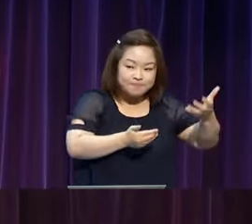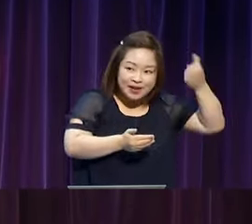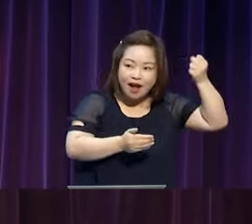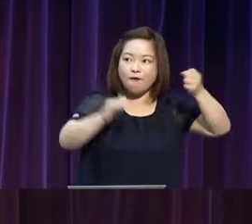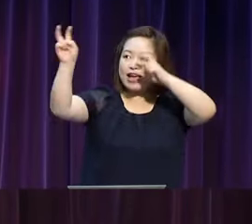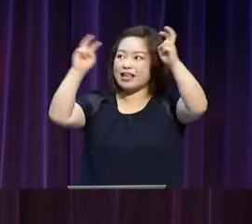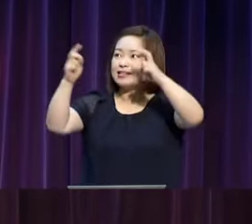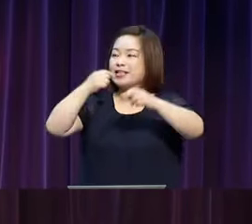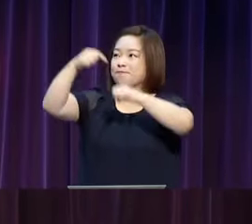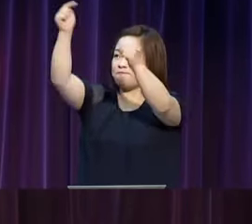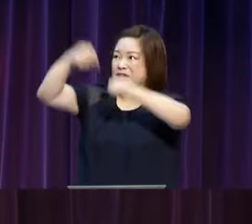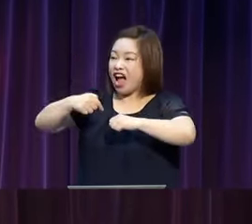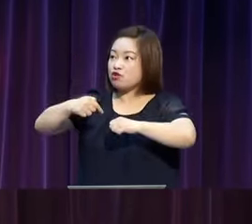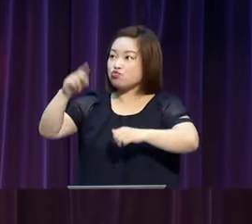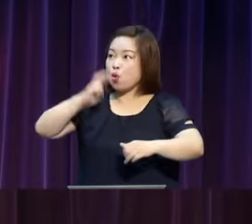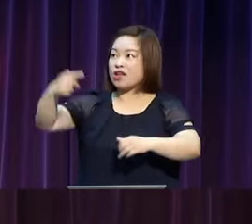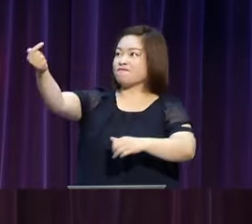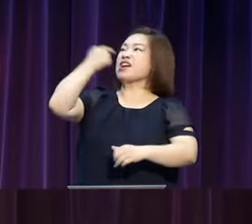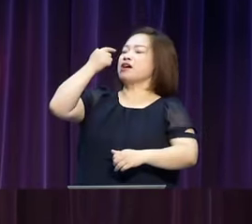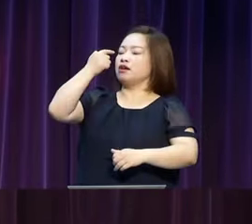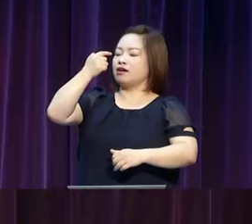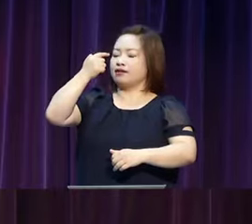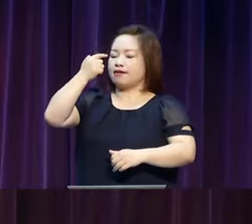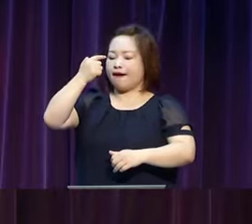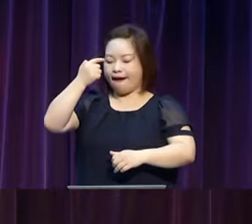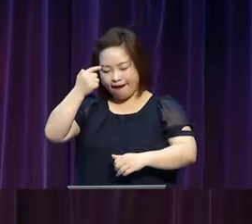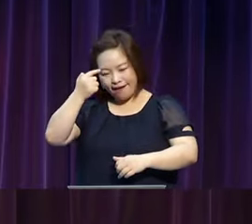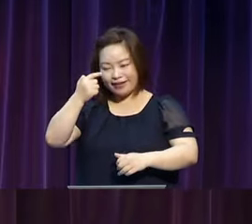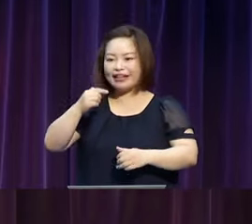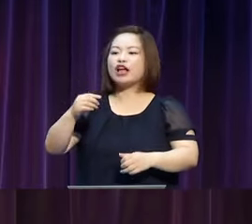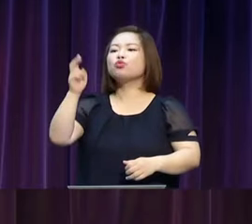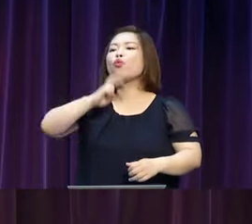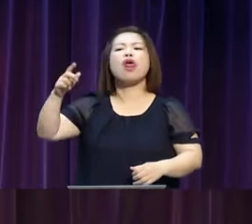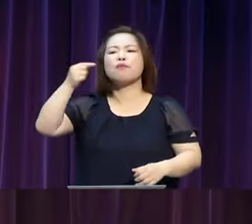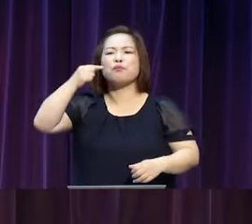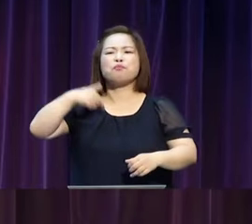시켜도 겁이 안 나. 저는 노래 잘 못해요.